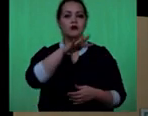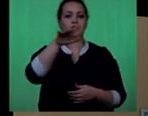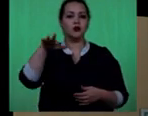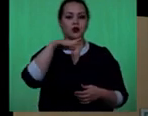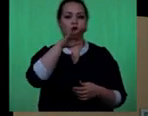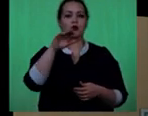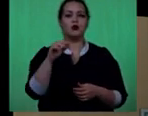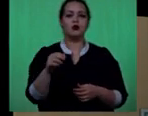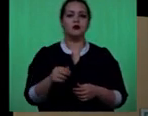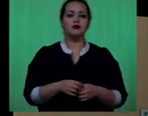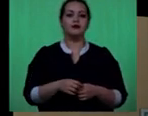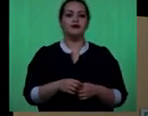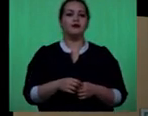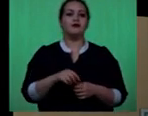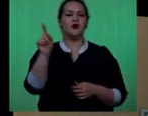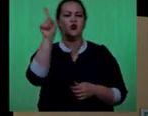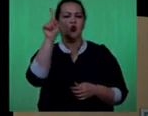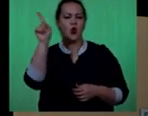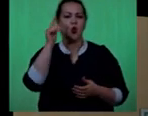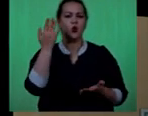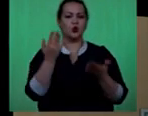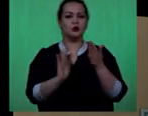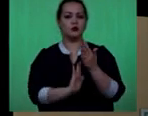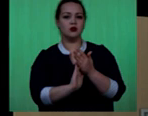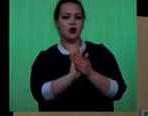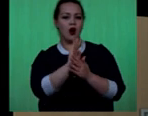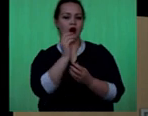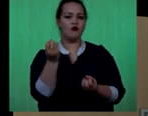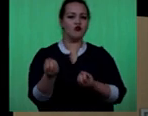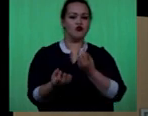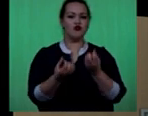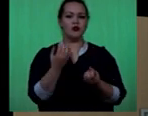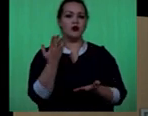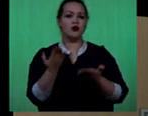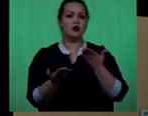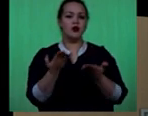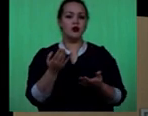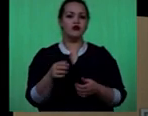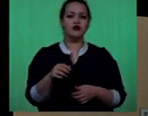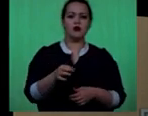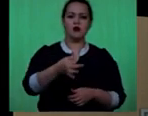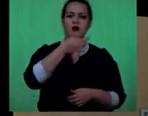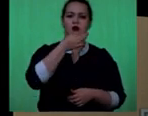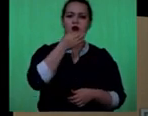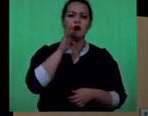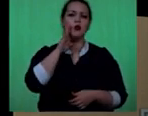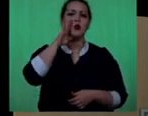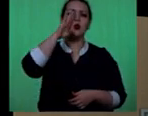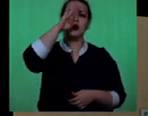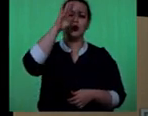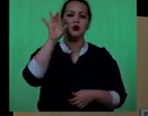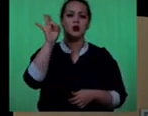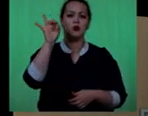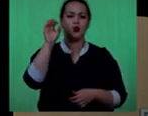грозы если травы расцвели если рано утром росы гнут былинки до